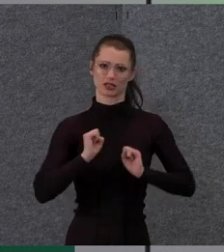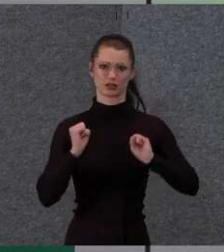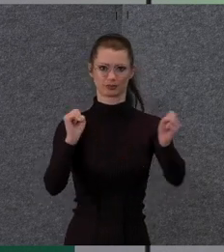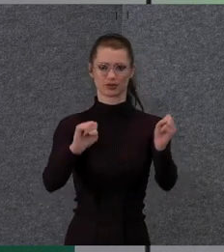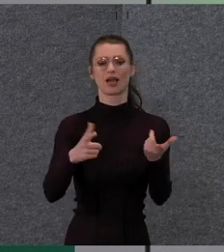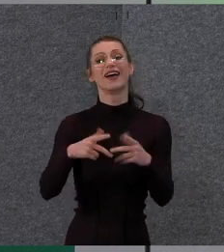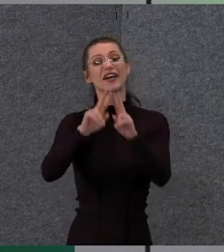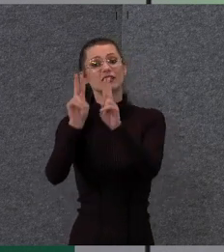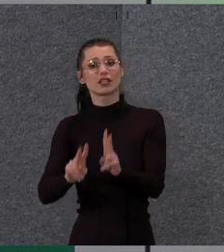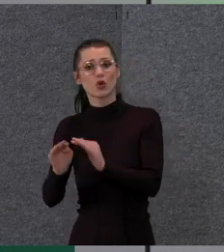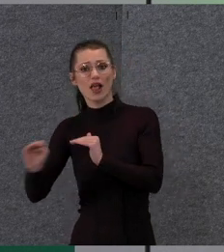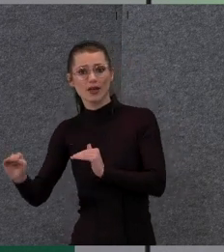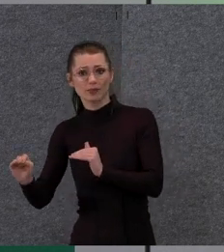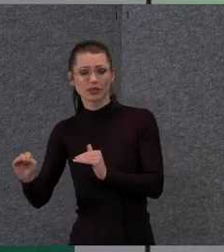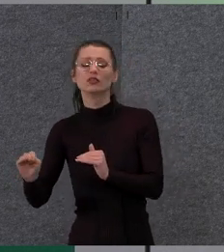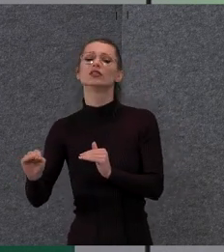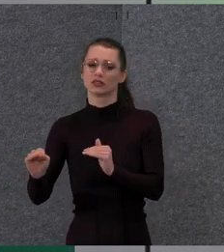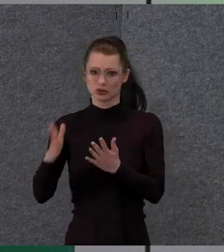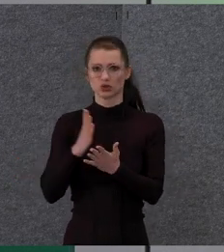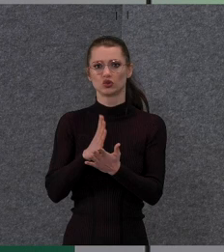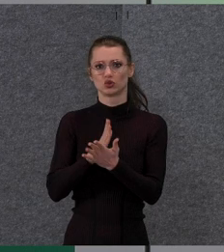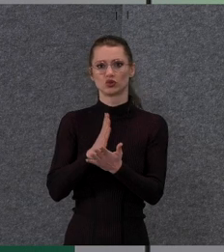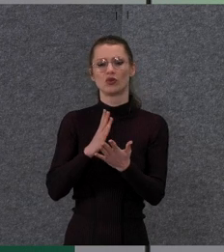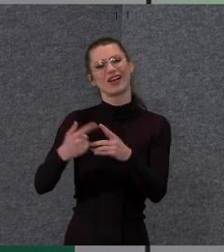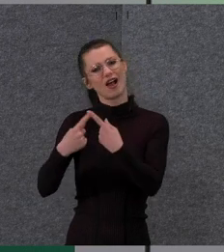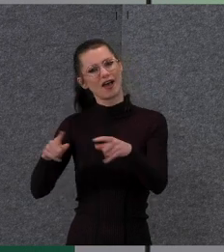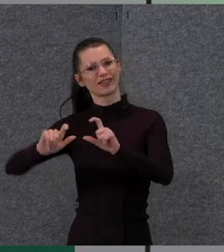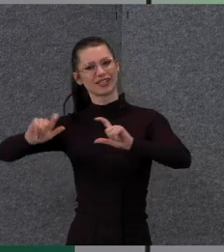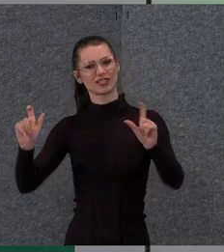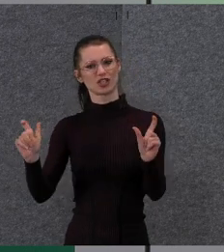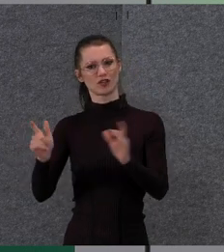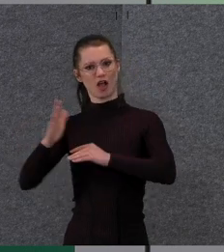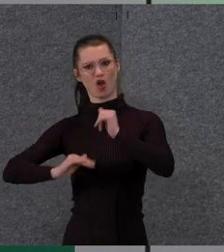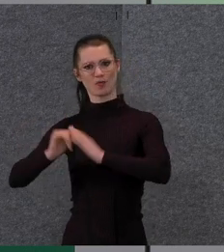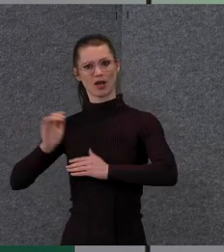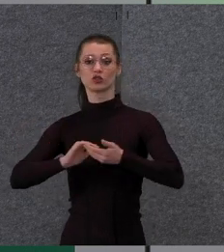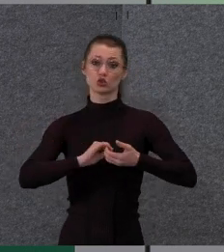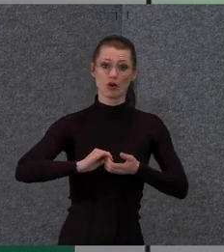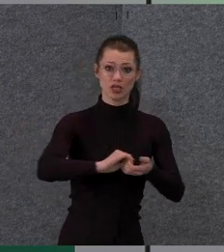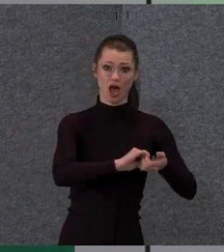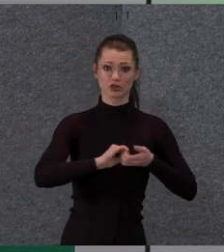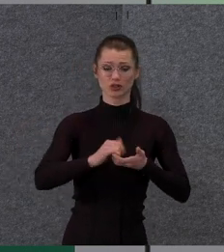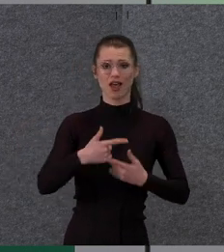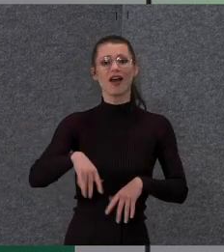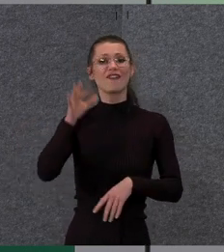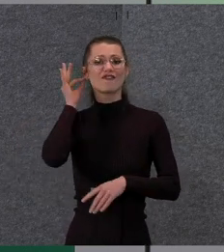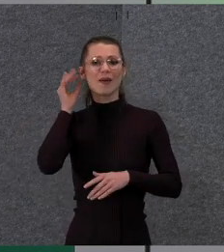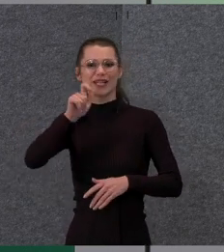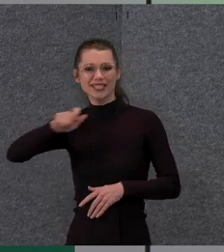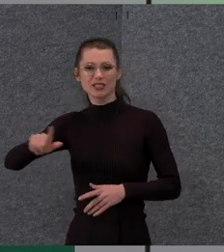auf internationaler Ebene, bauen wir bereits eine andere Gesellschaft auf, eine solidarische, eine